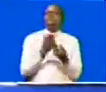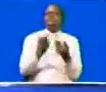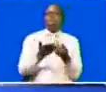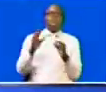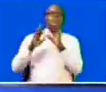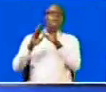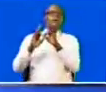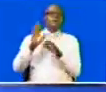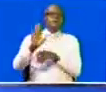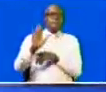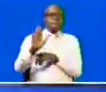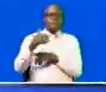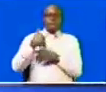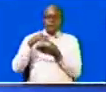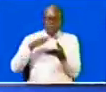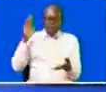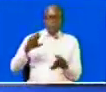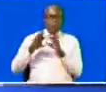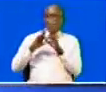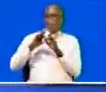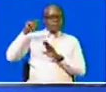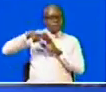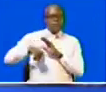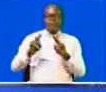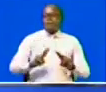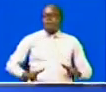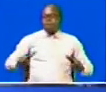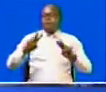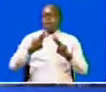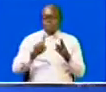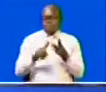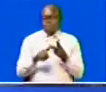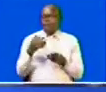zao. We have a lot of rich cultures as Wayu. We have a lot of